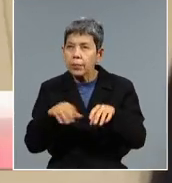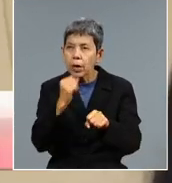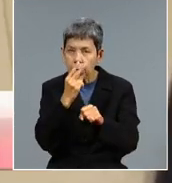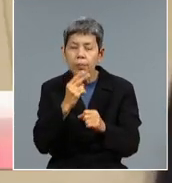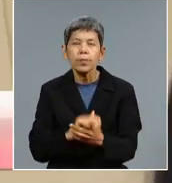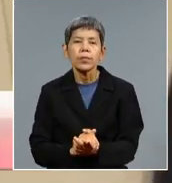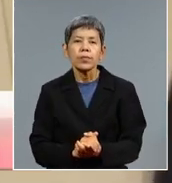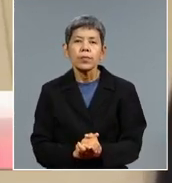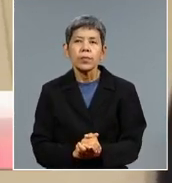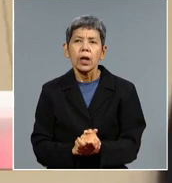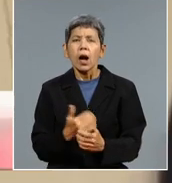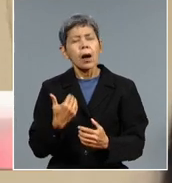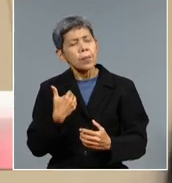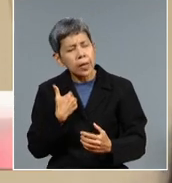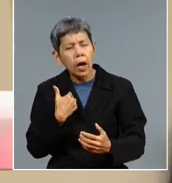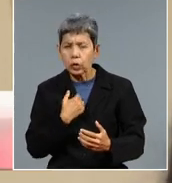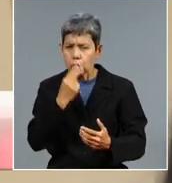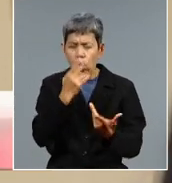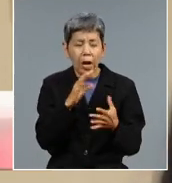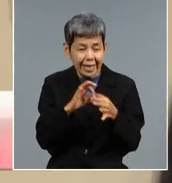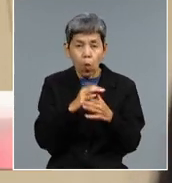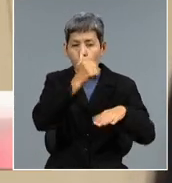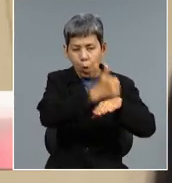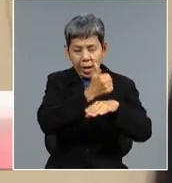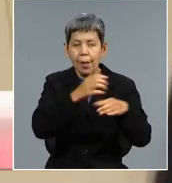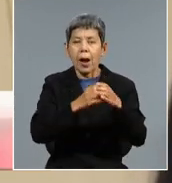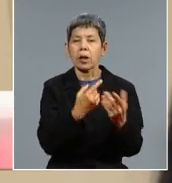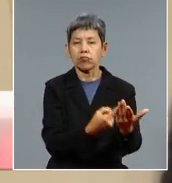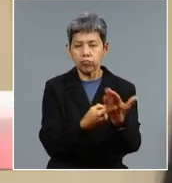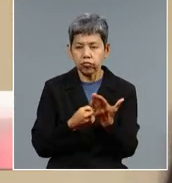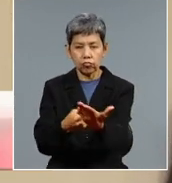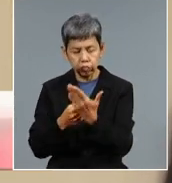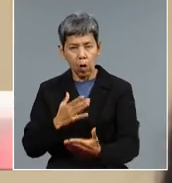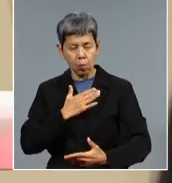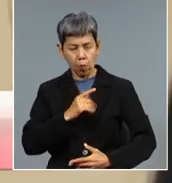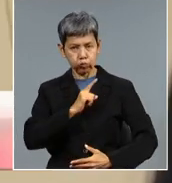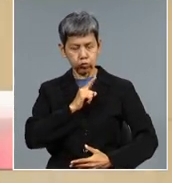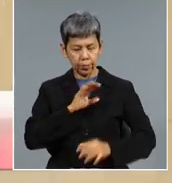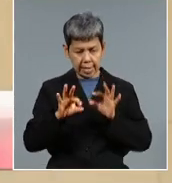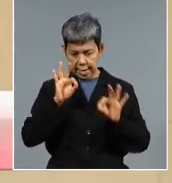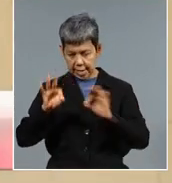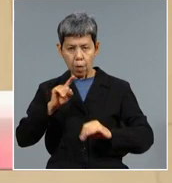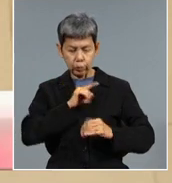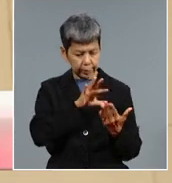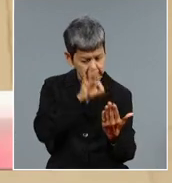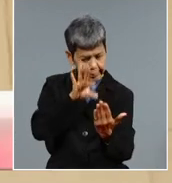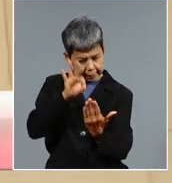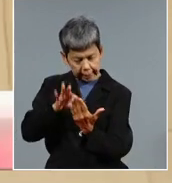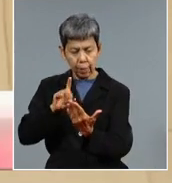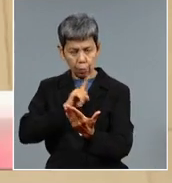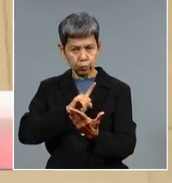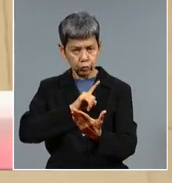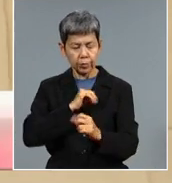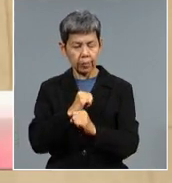ะใครจะเป็นอะไรต่างก็ตามขึ้นอยู่กับหัวหน้าพรรคเขาเสนอขึ้นมาแล้วผมเป็นคนที่เลือกเสนอใครขึ้นมาก็ในกรอบของเข